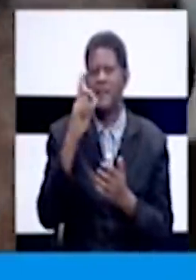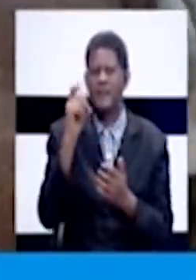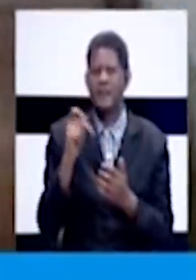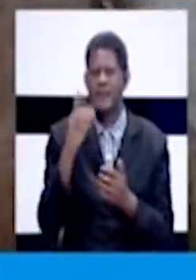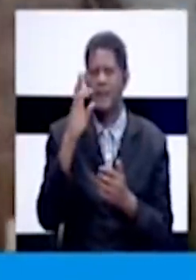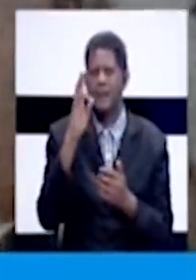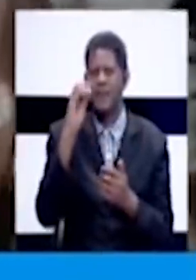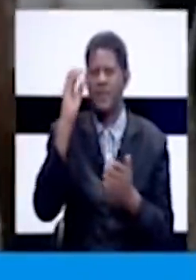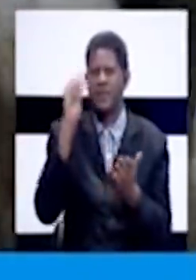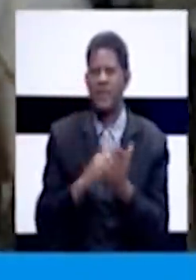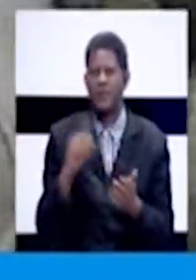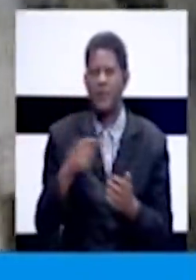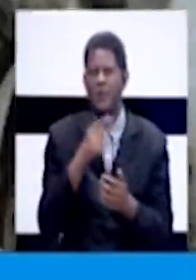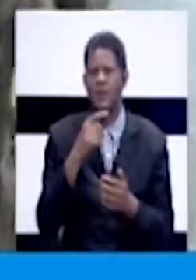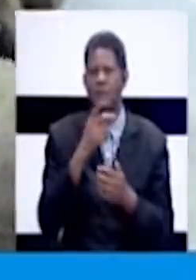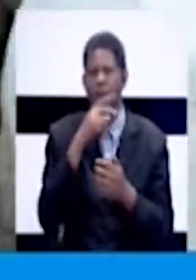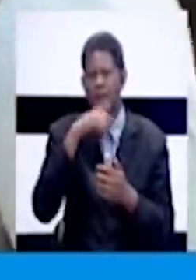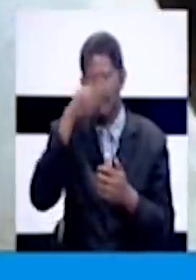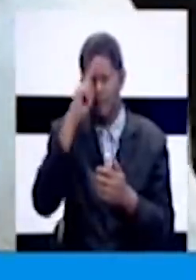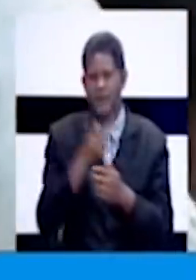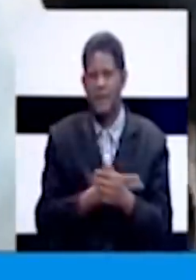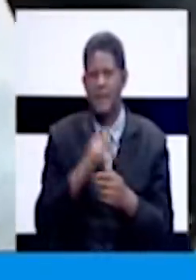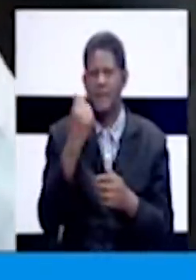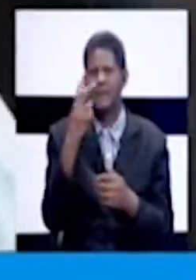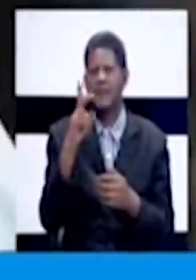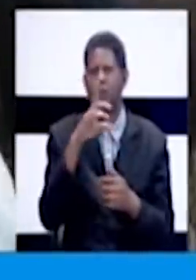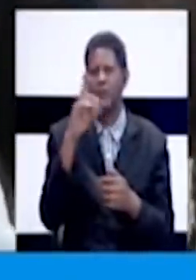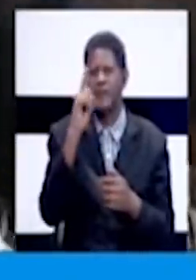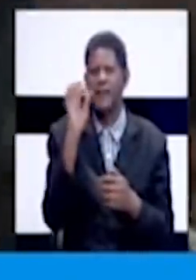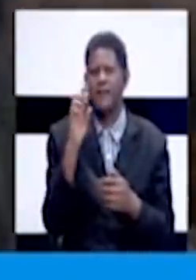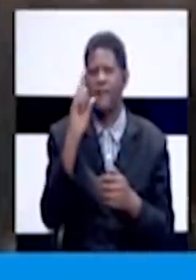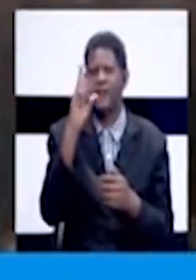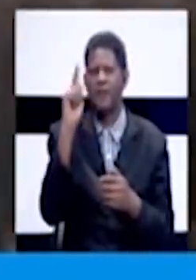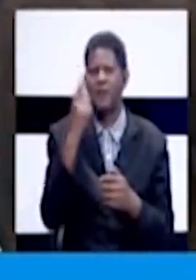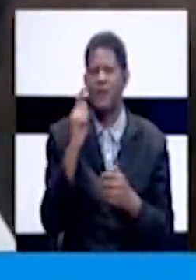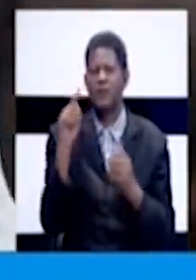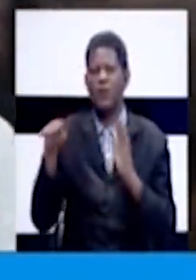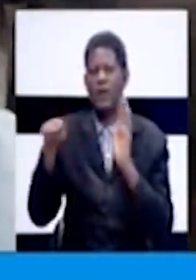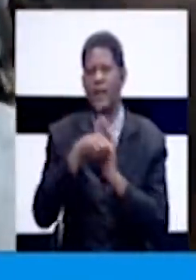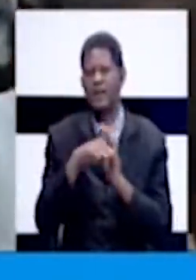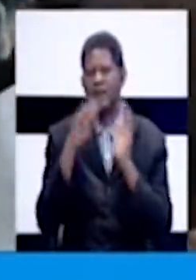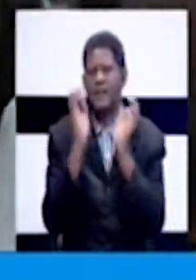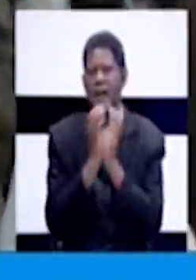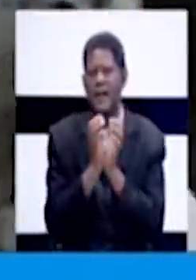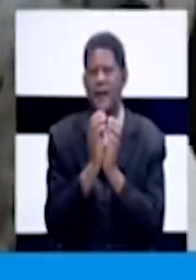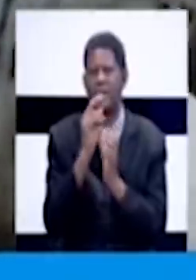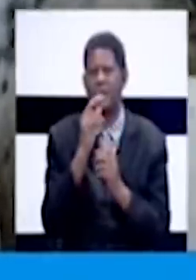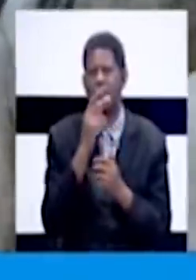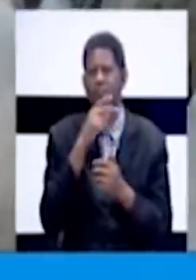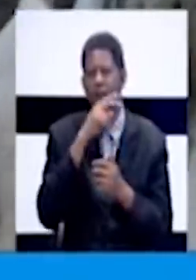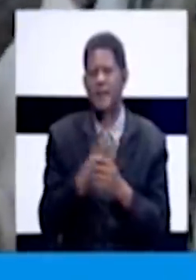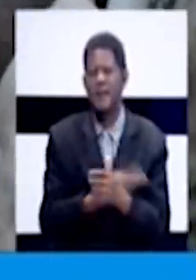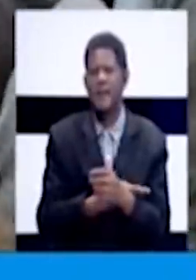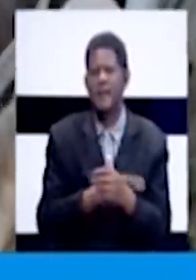عسر تخلتهم كتاتالن عسر تخون تالفينون عبر كيتهم توكالي نقادو عداقا بقي عكفلكة مو عايدر اي تتسقاي